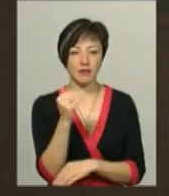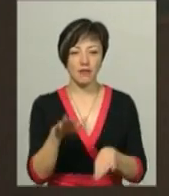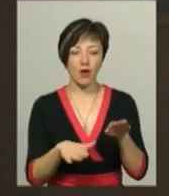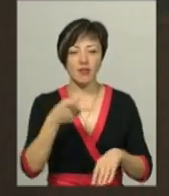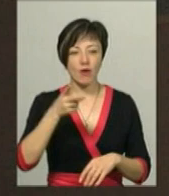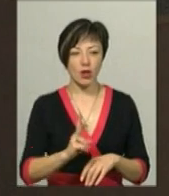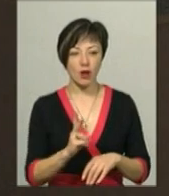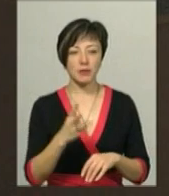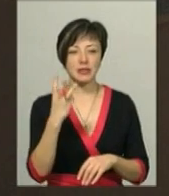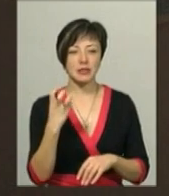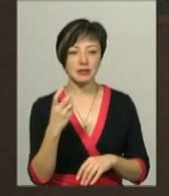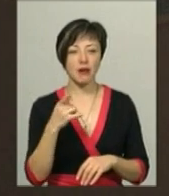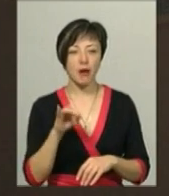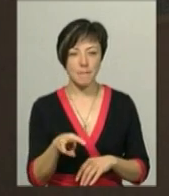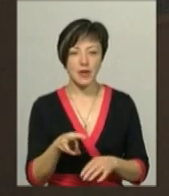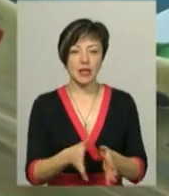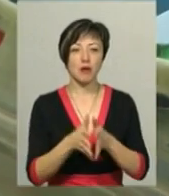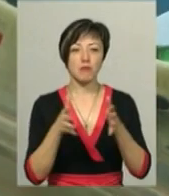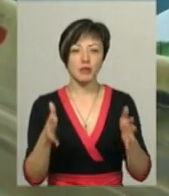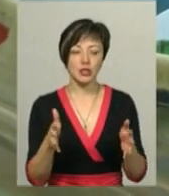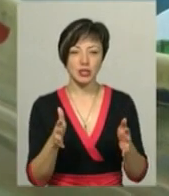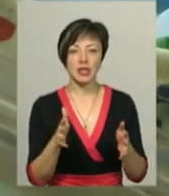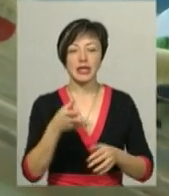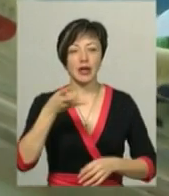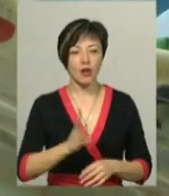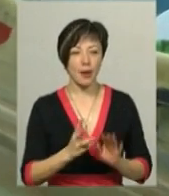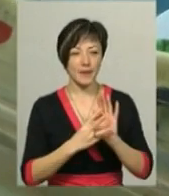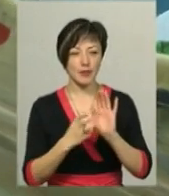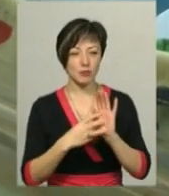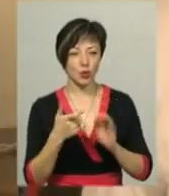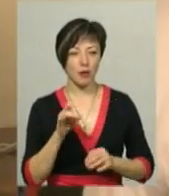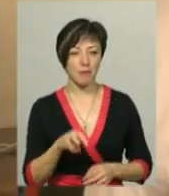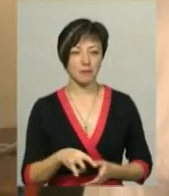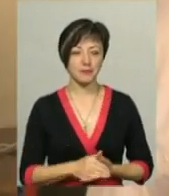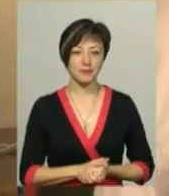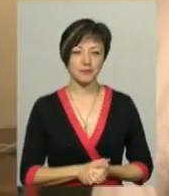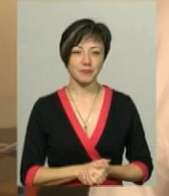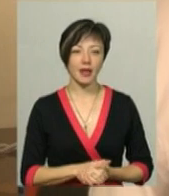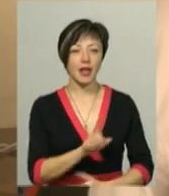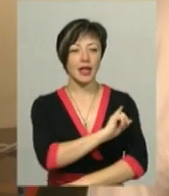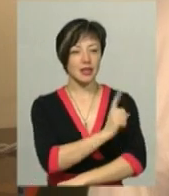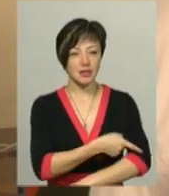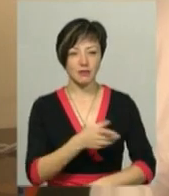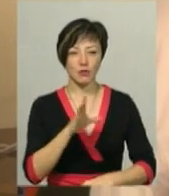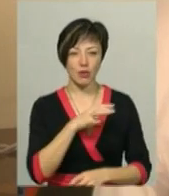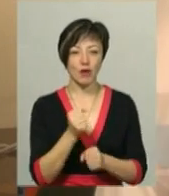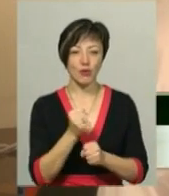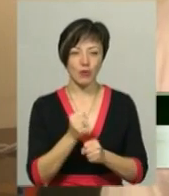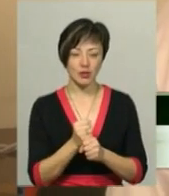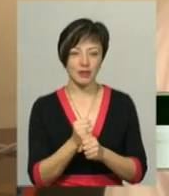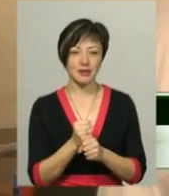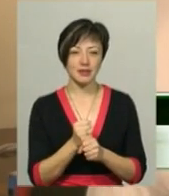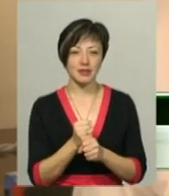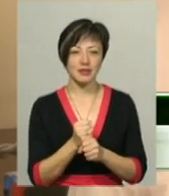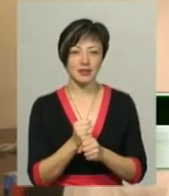вагою 2 кілограми 300 грам, а найбільше немовля – 3 кілограми 800 грам. Досить таки інтенсивна була робота.